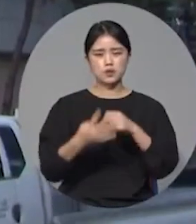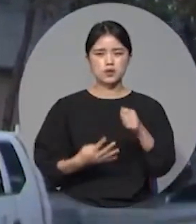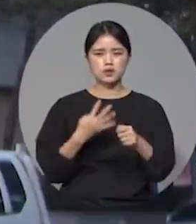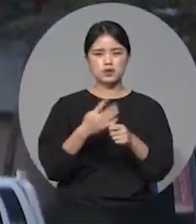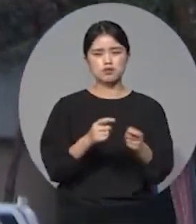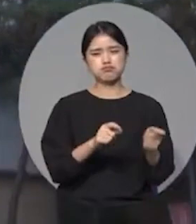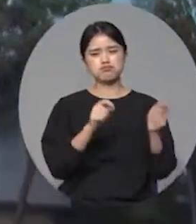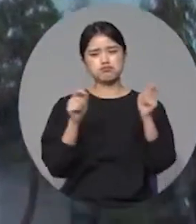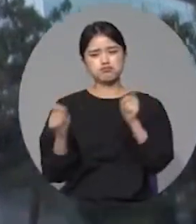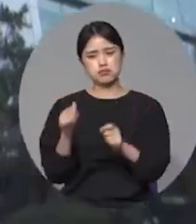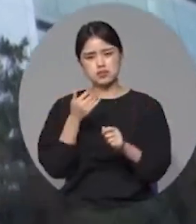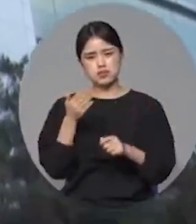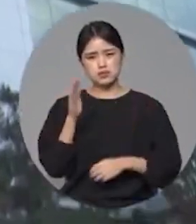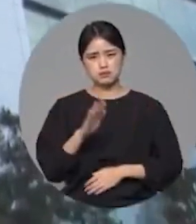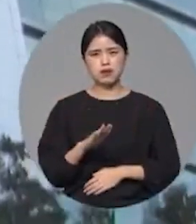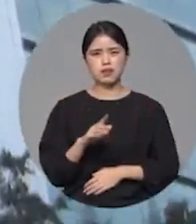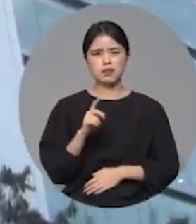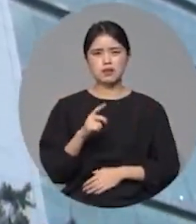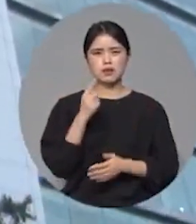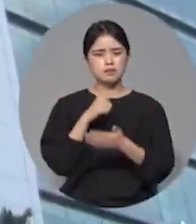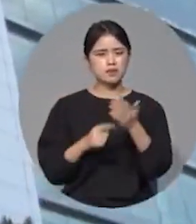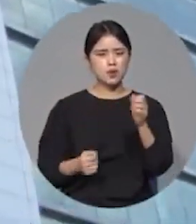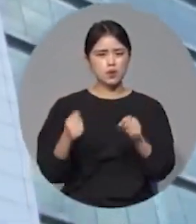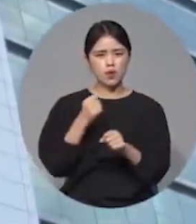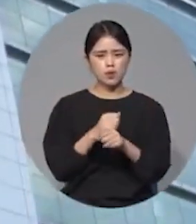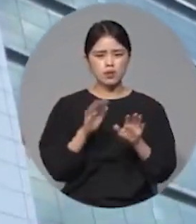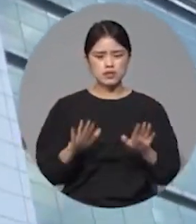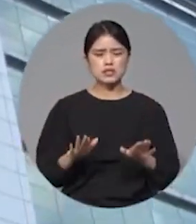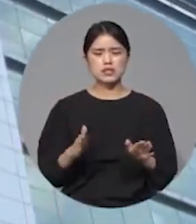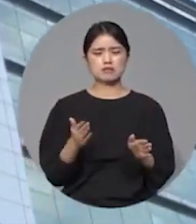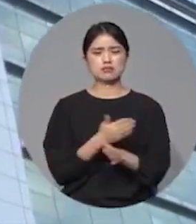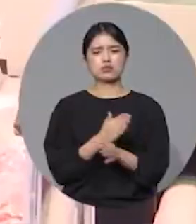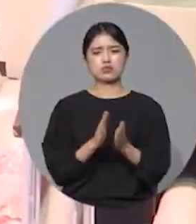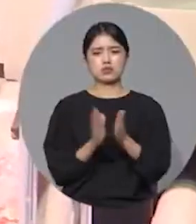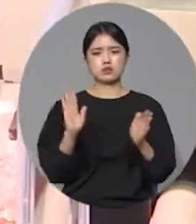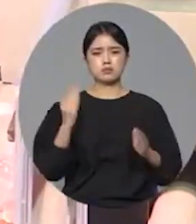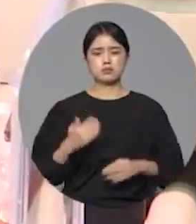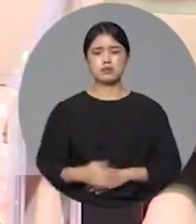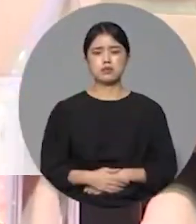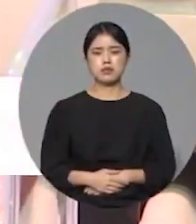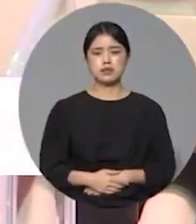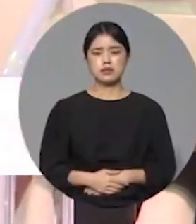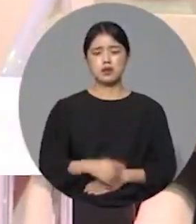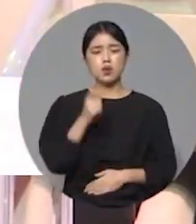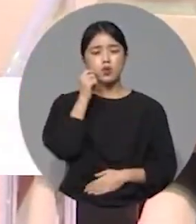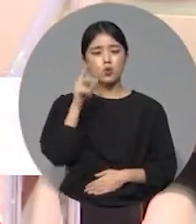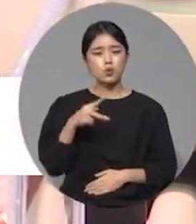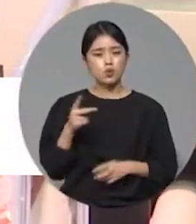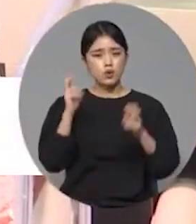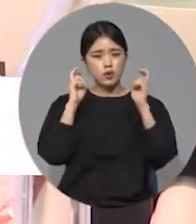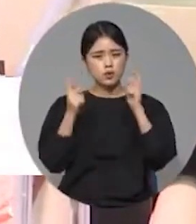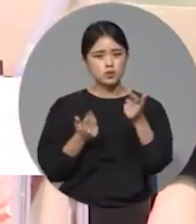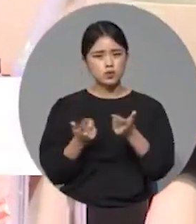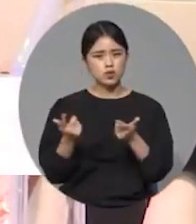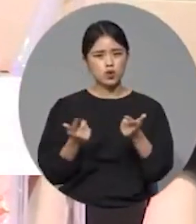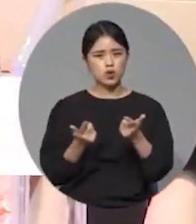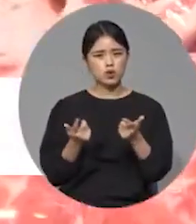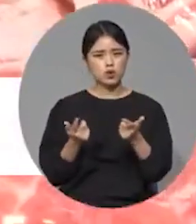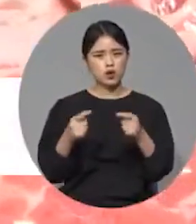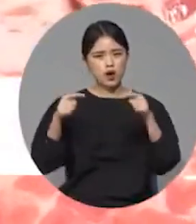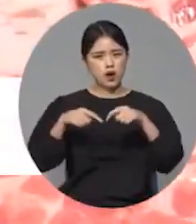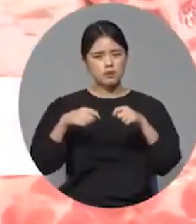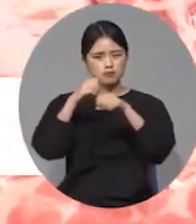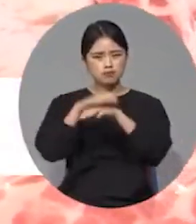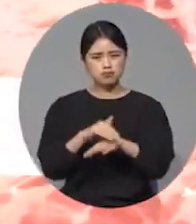허송 세월했지만 실질적인 피해 회복은 이제부터가 시작입니다. 이때 롯데 측과의 조정 합의가 최종